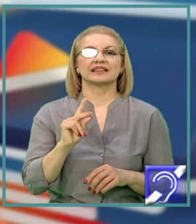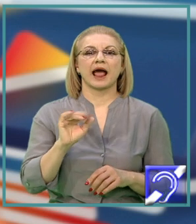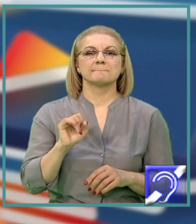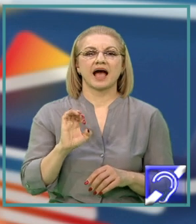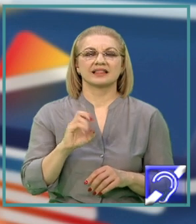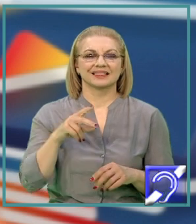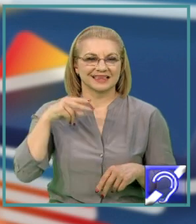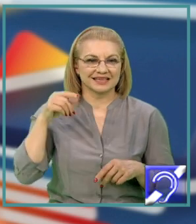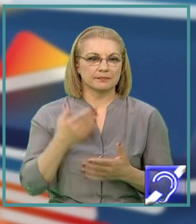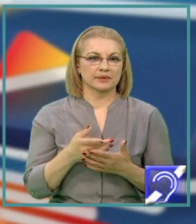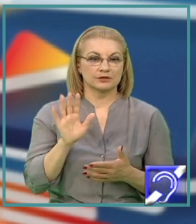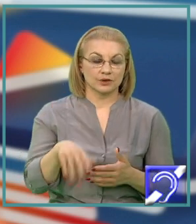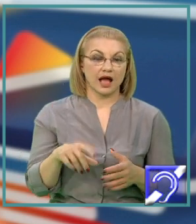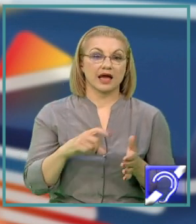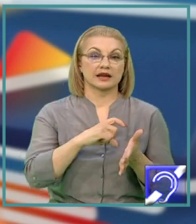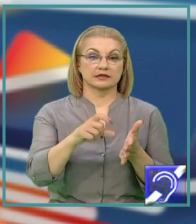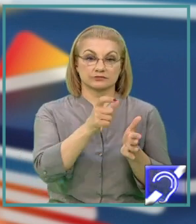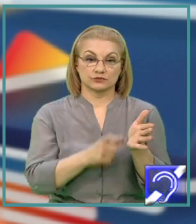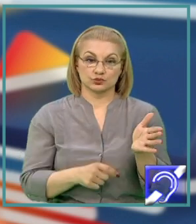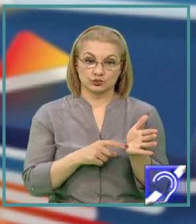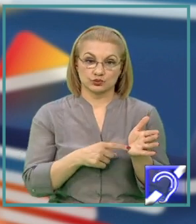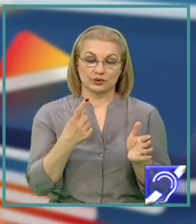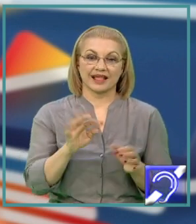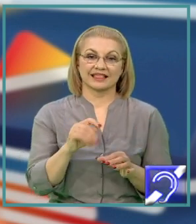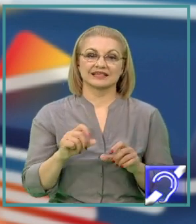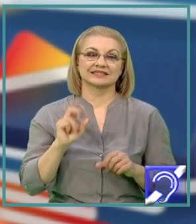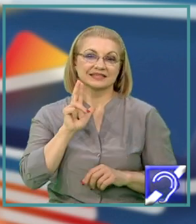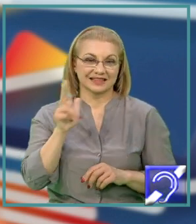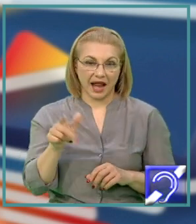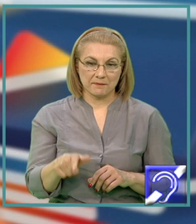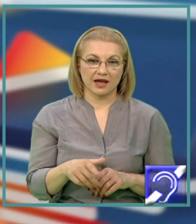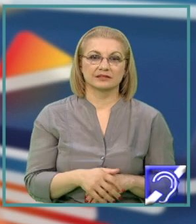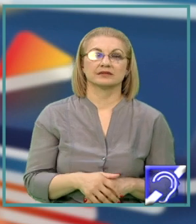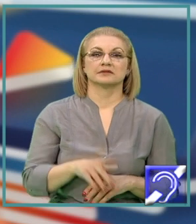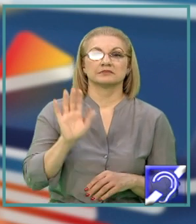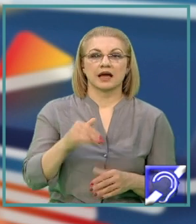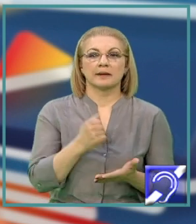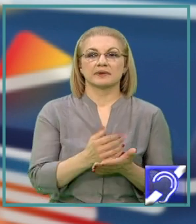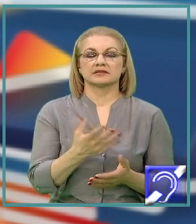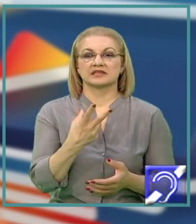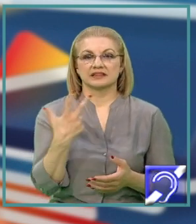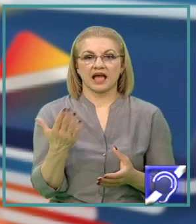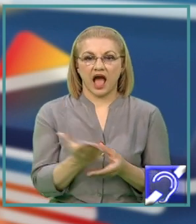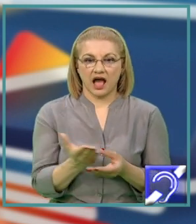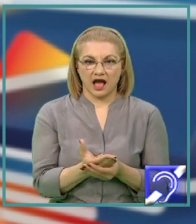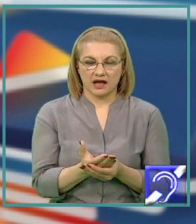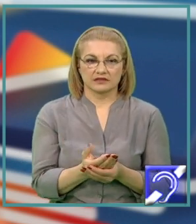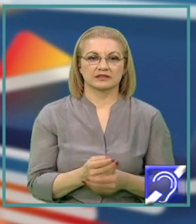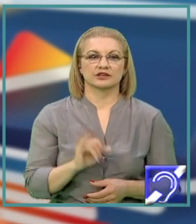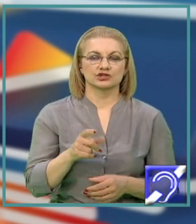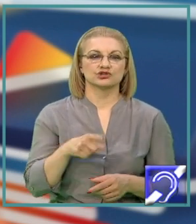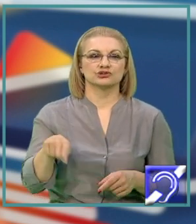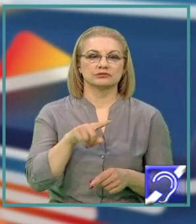împărțirea în acte subdivizate în scene și ilustrează prin dialog o scenă comică despre prostul obicei al soacrelor